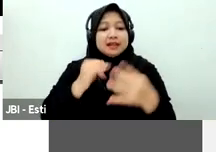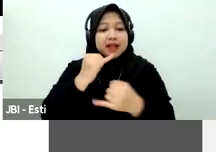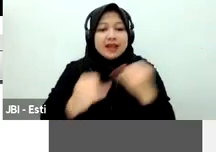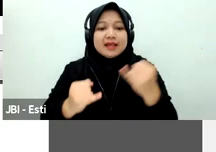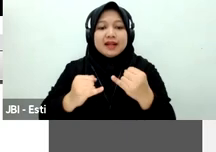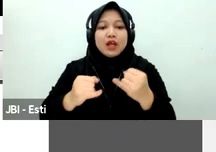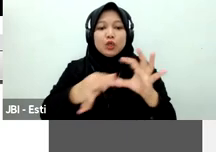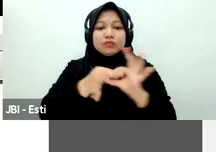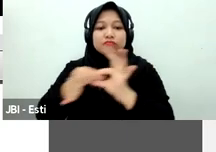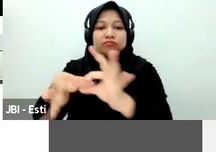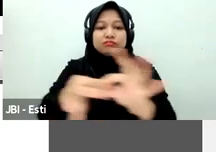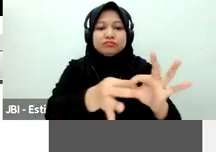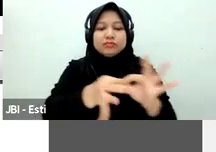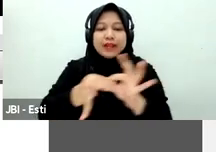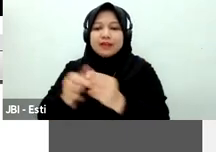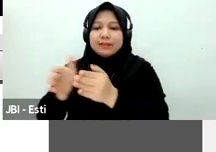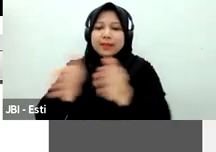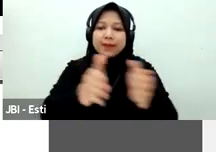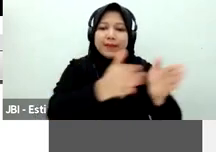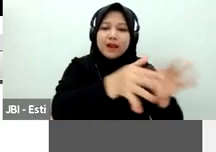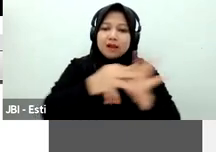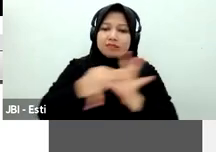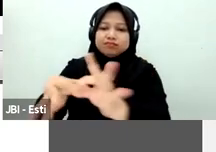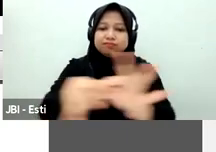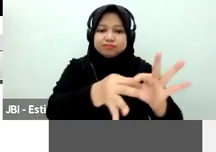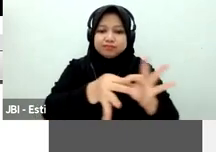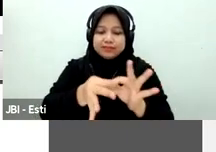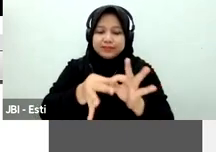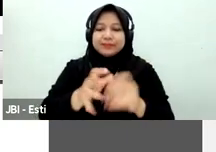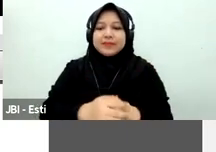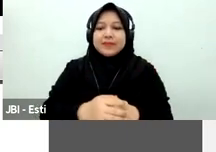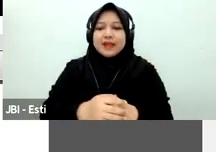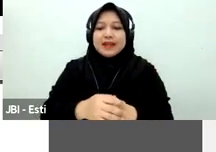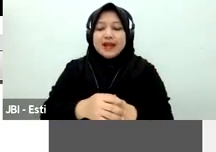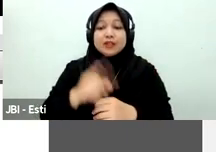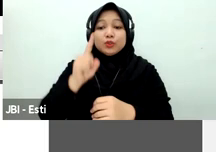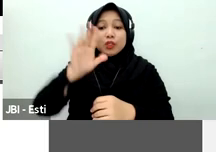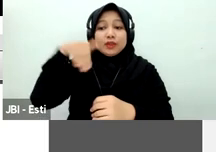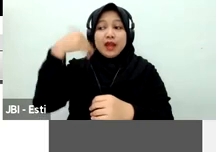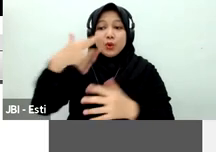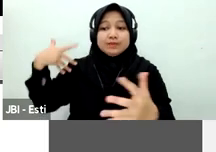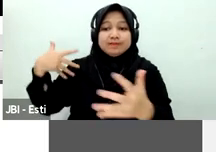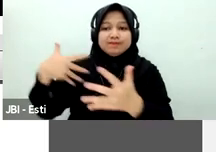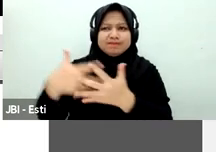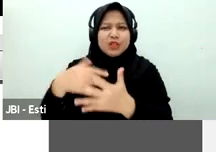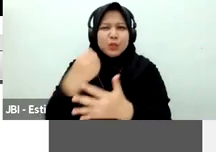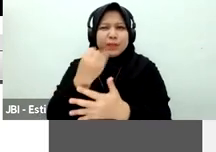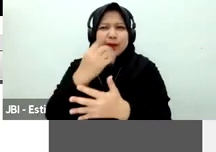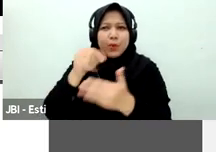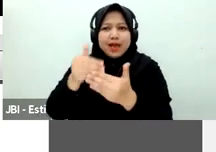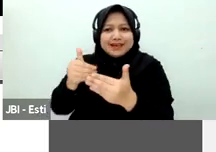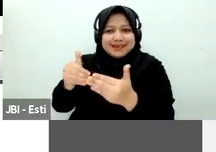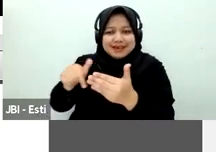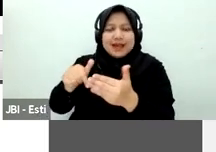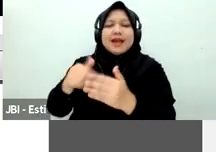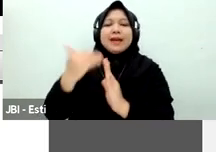setahun lewat misalnya sampai yang terakhir ini beberapa bulan yang lalu Perda disabilitas Diye